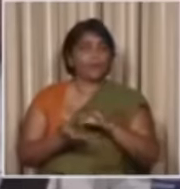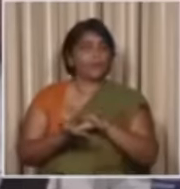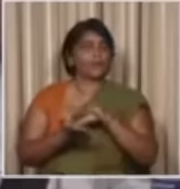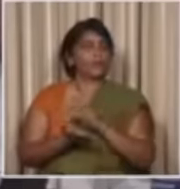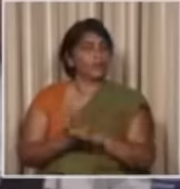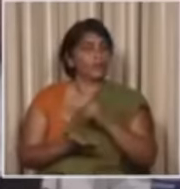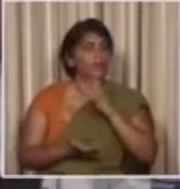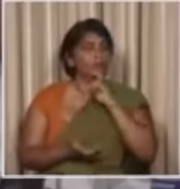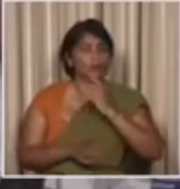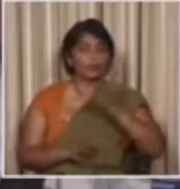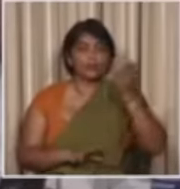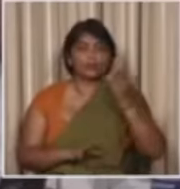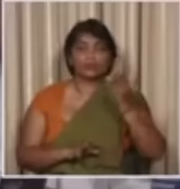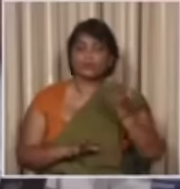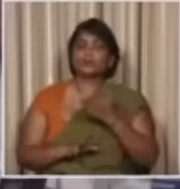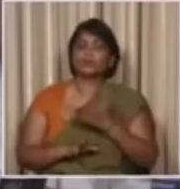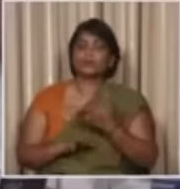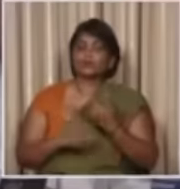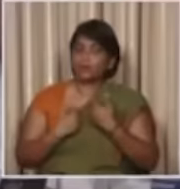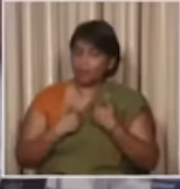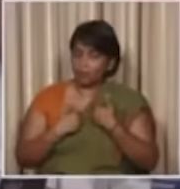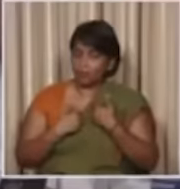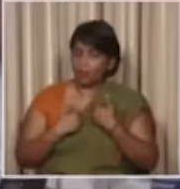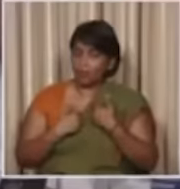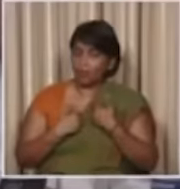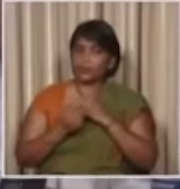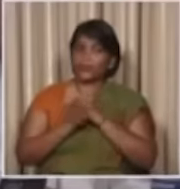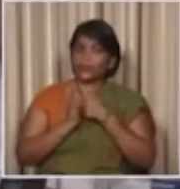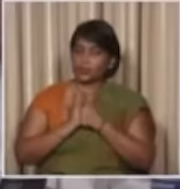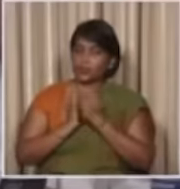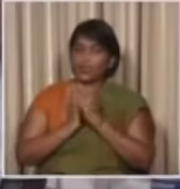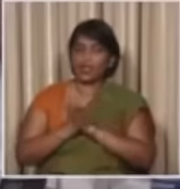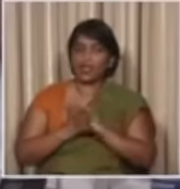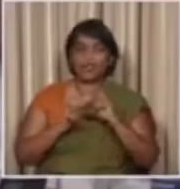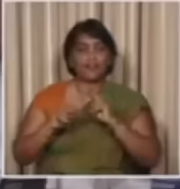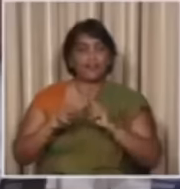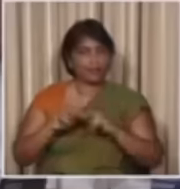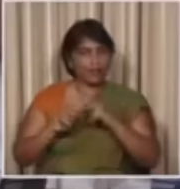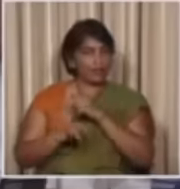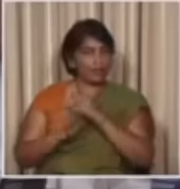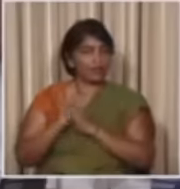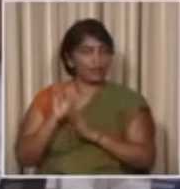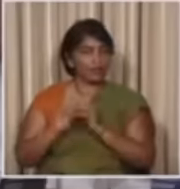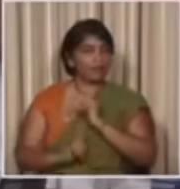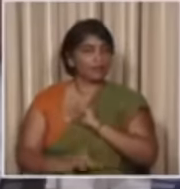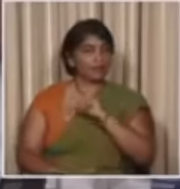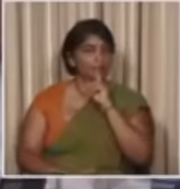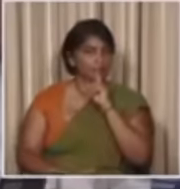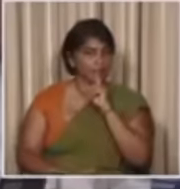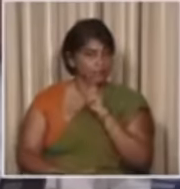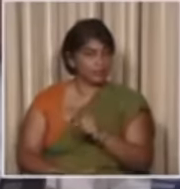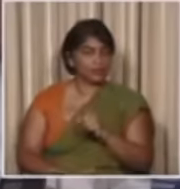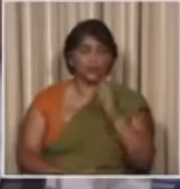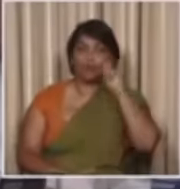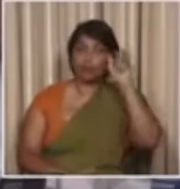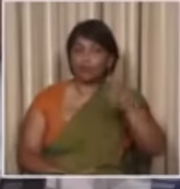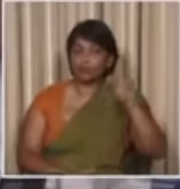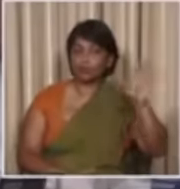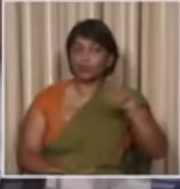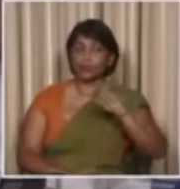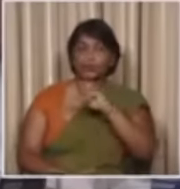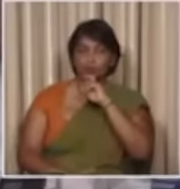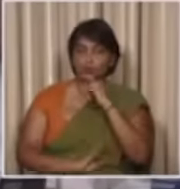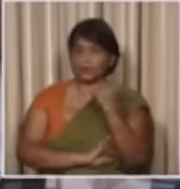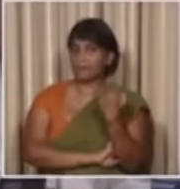නැහැ. විනිශ්චයකරුවෝ විශ්වාස වරක් දීලා. මම ගරු හරේන් ප්‍රාන්ත මැතිතුමාට මතක් කරන්න කැමති ජනතාවගේ අධිකරණ